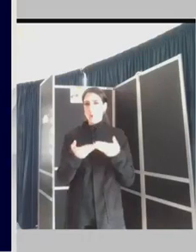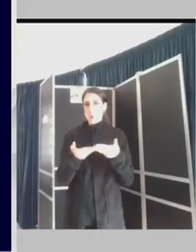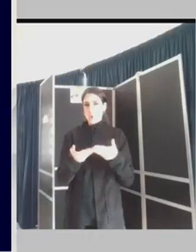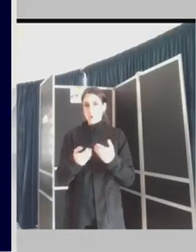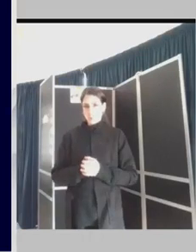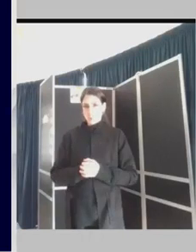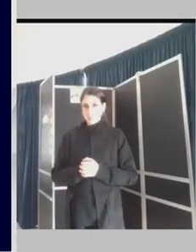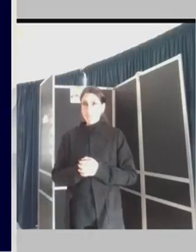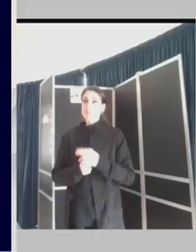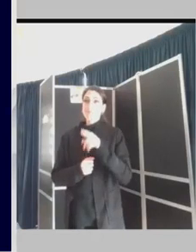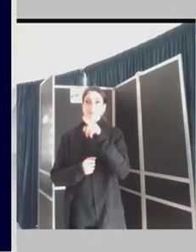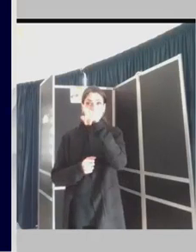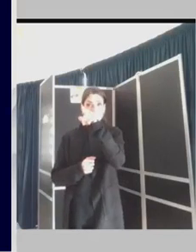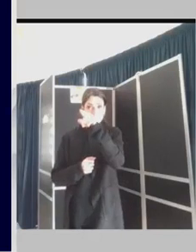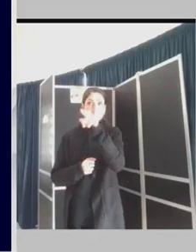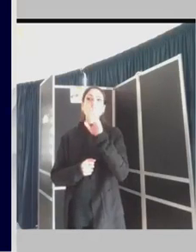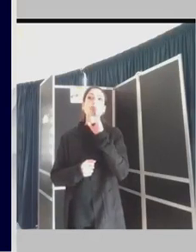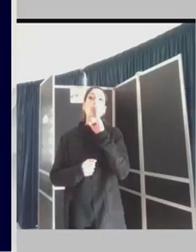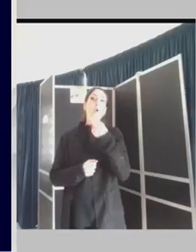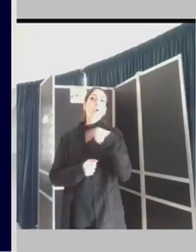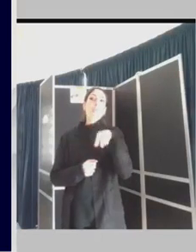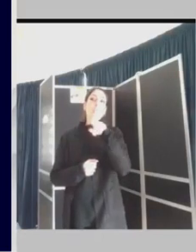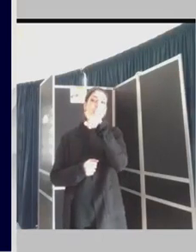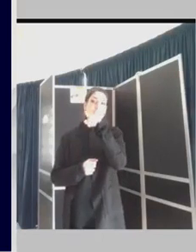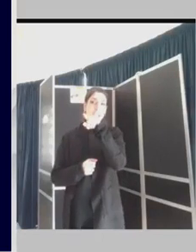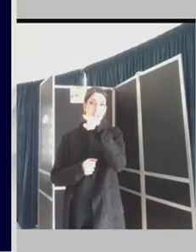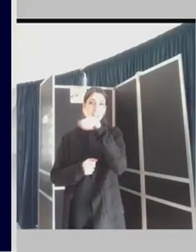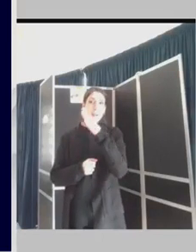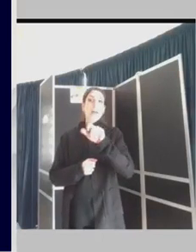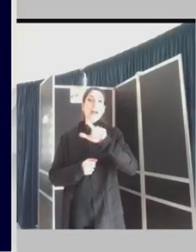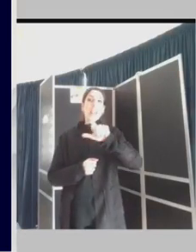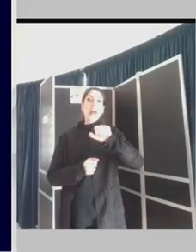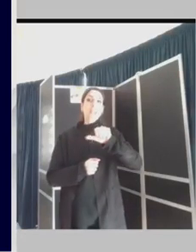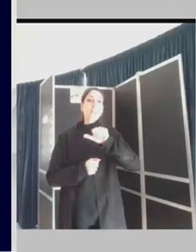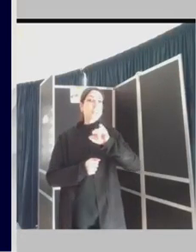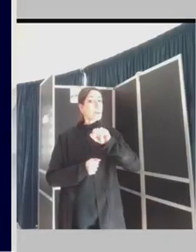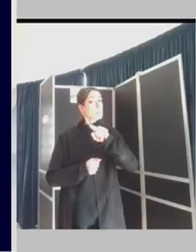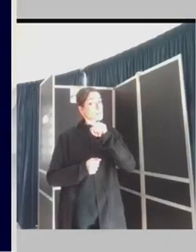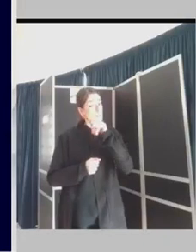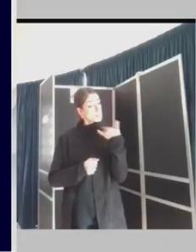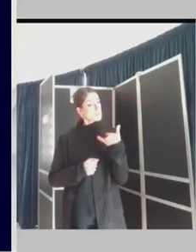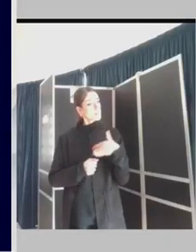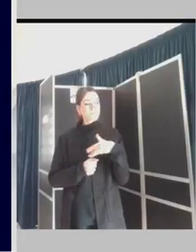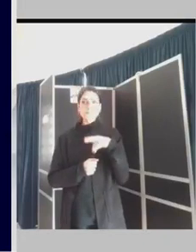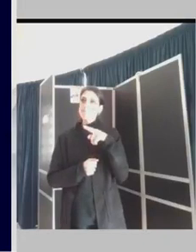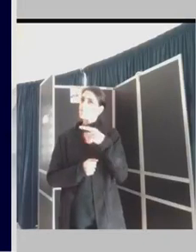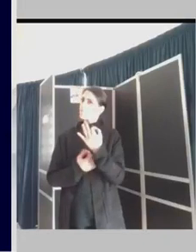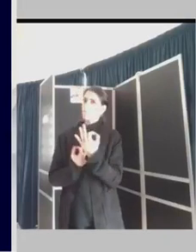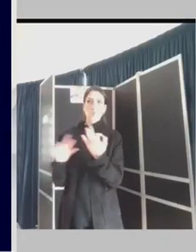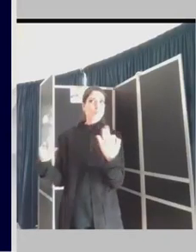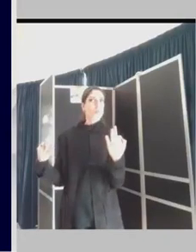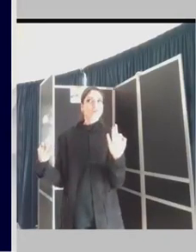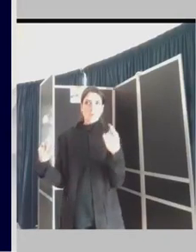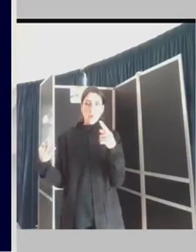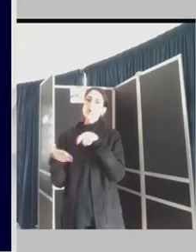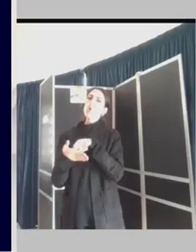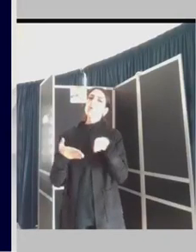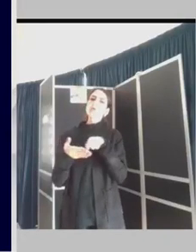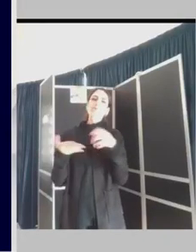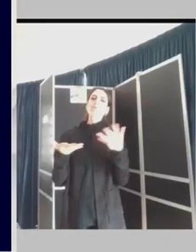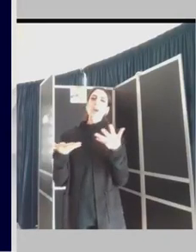sempre puntuale nel sottolineare le esigenze del, di noi politici. Noi